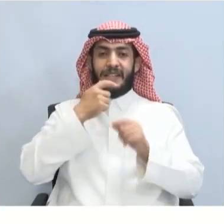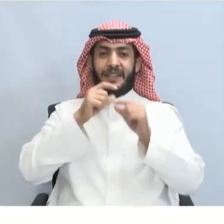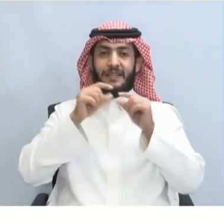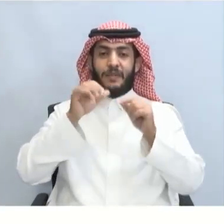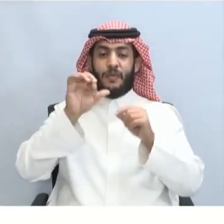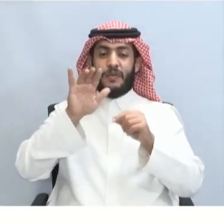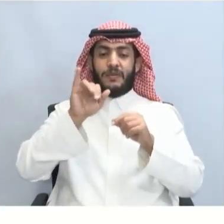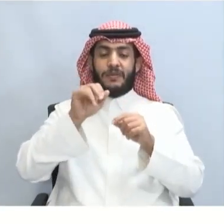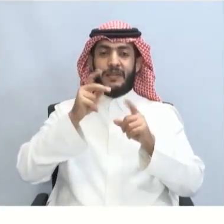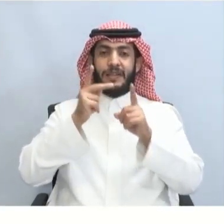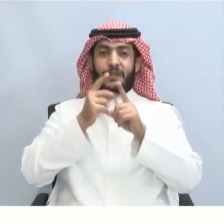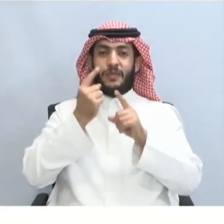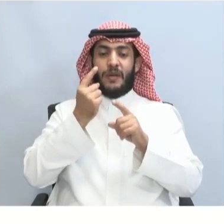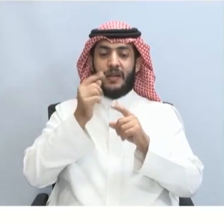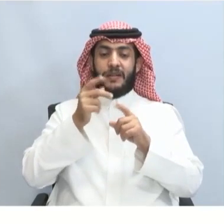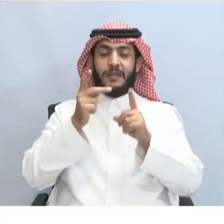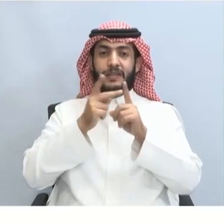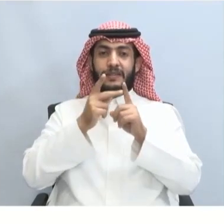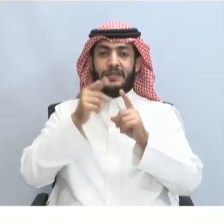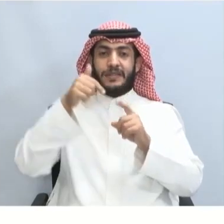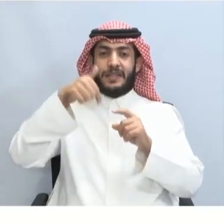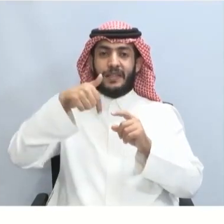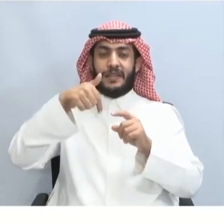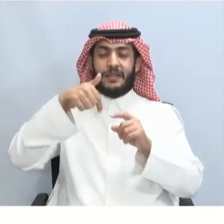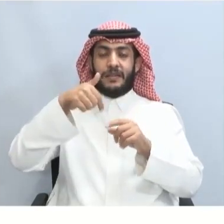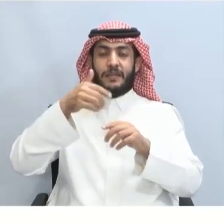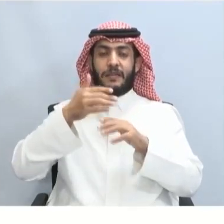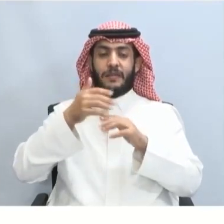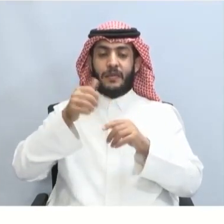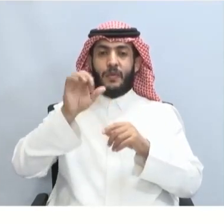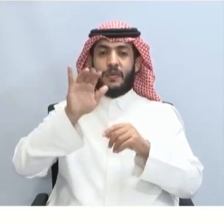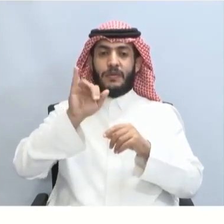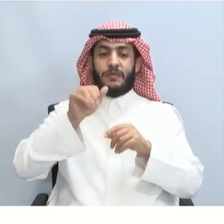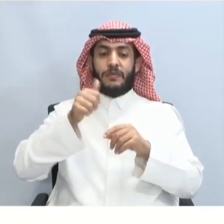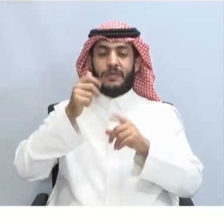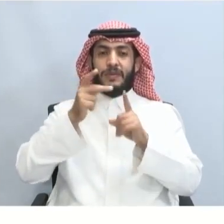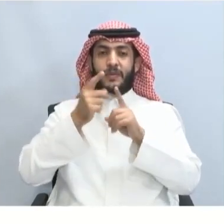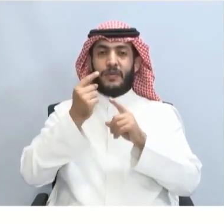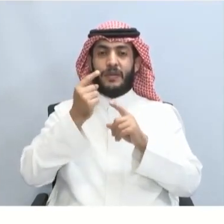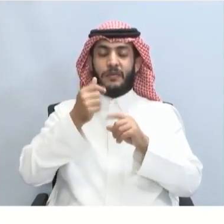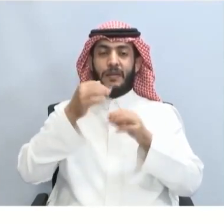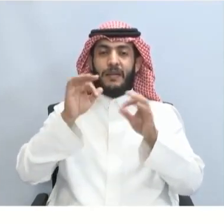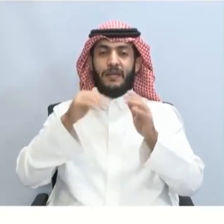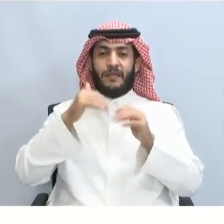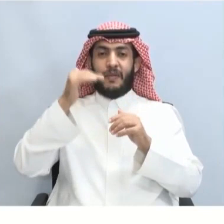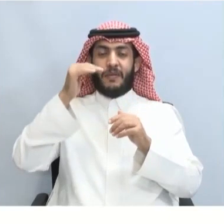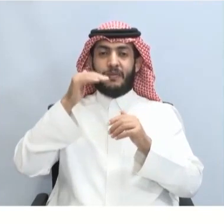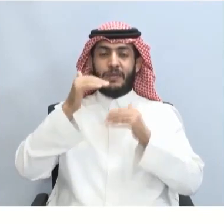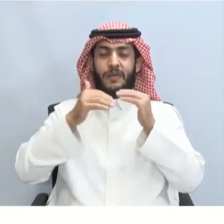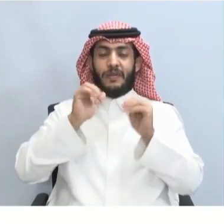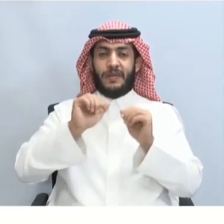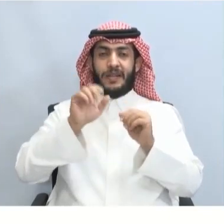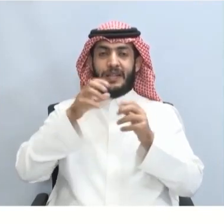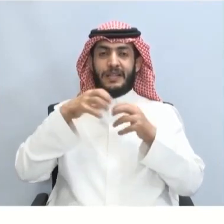بالوسم اتش1 الى اتش 6 ان الوسم اتش1 هو اعلى مستوى في